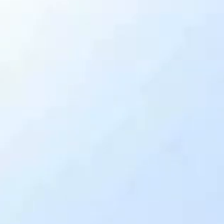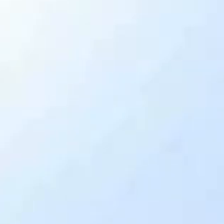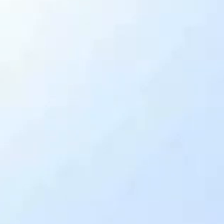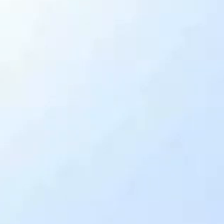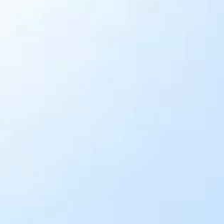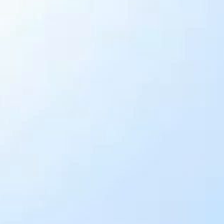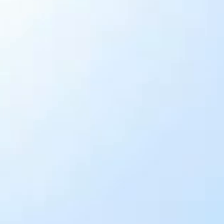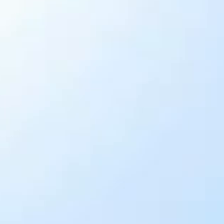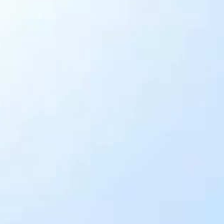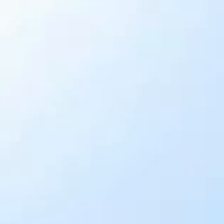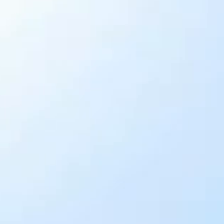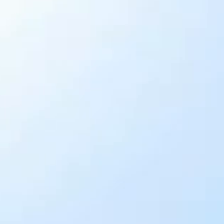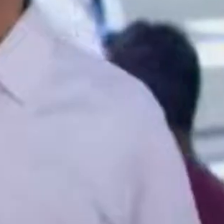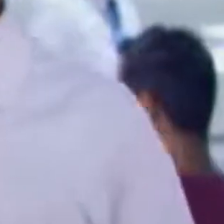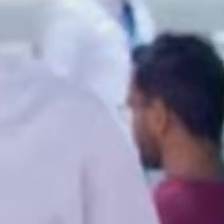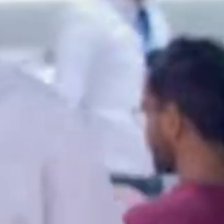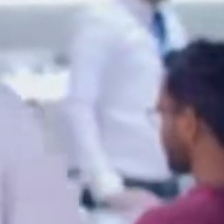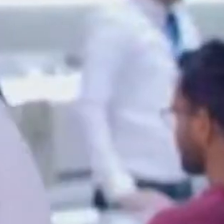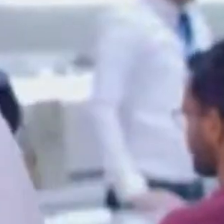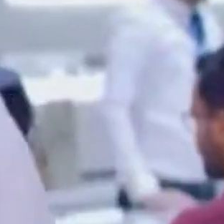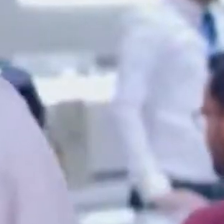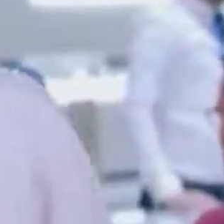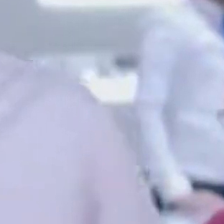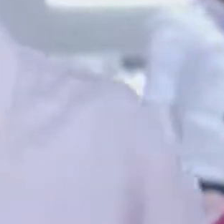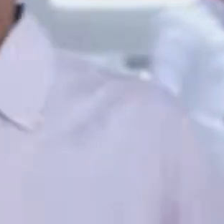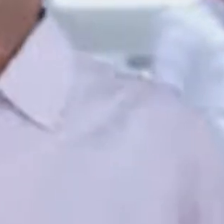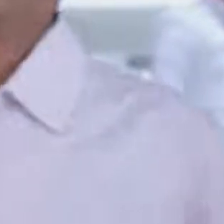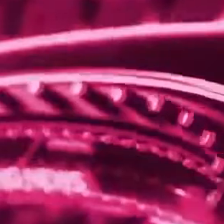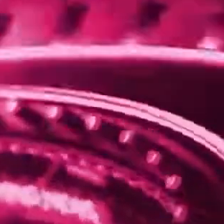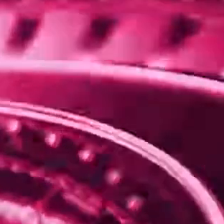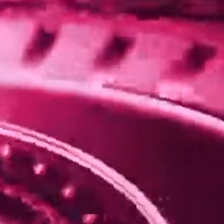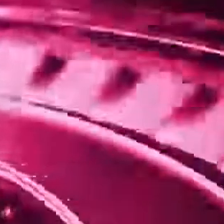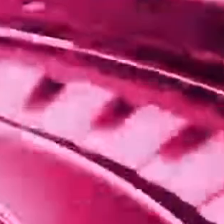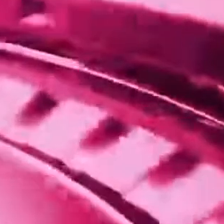கியா, நம்பகமான பார்வை, எங்க பார்த்தாலும் இப்ப விஷன் கியா.